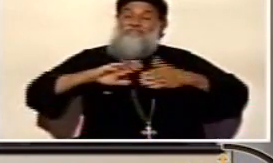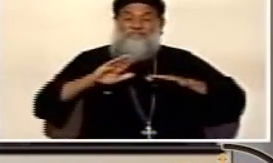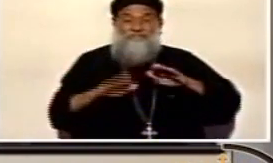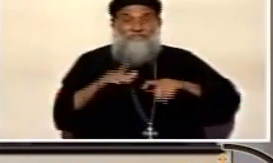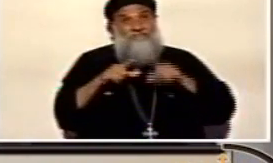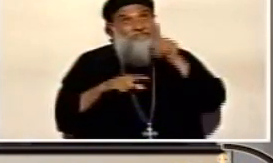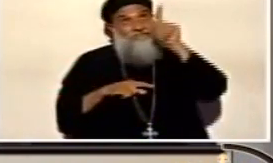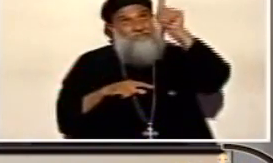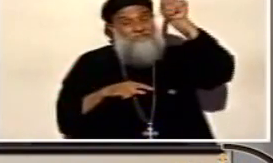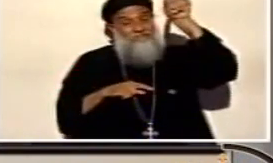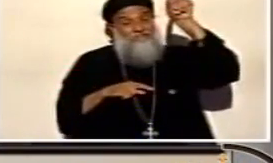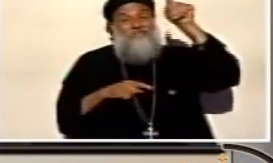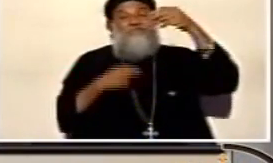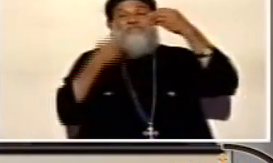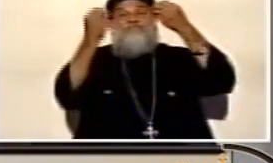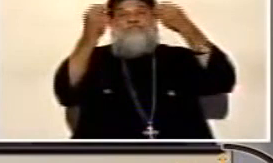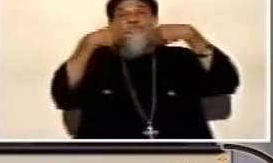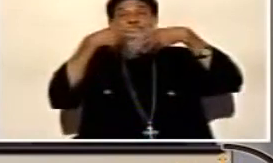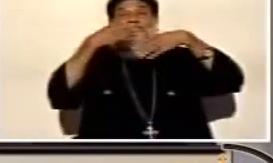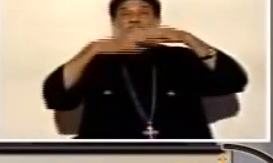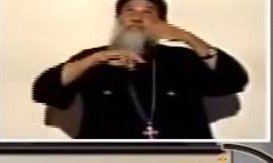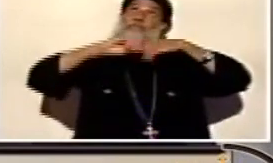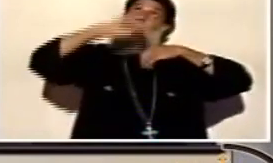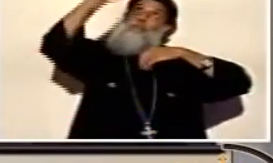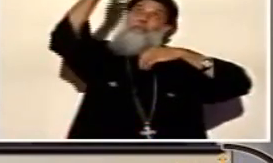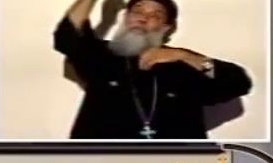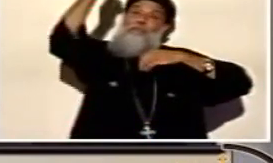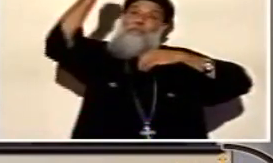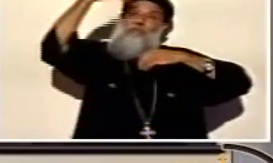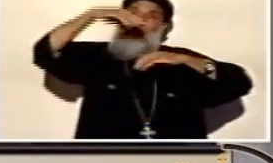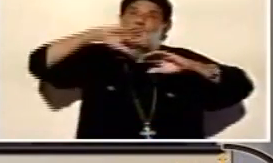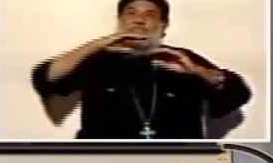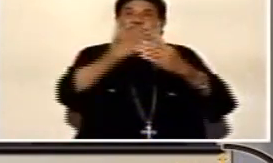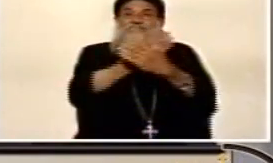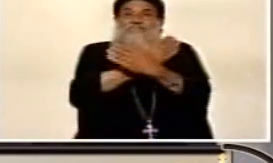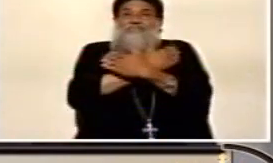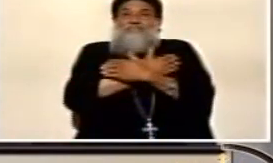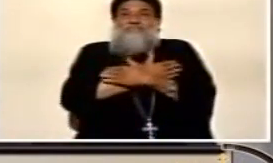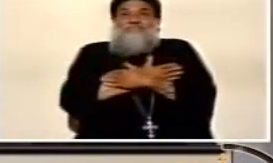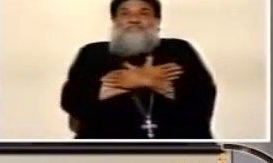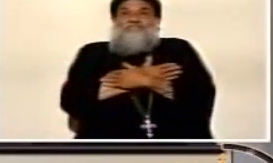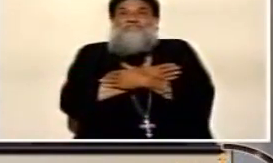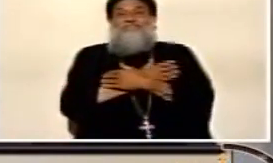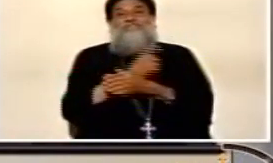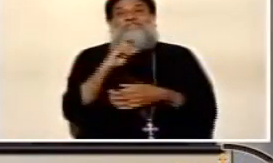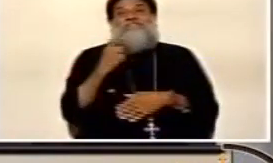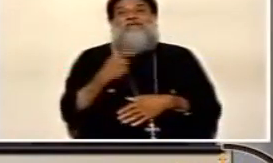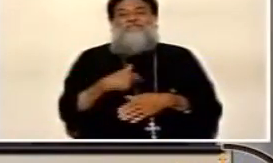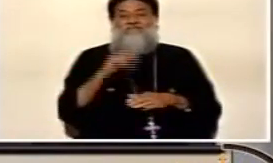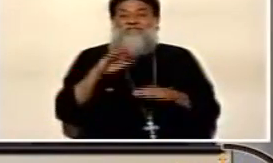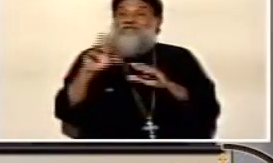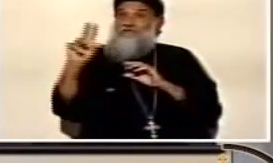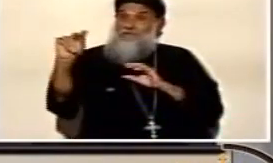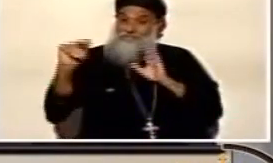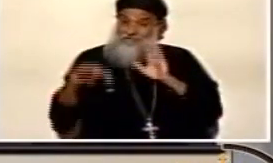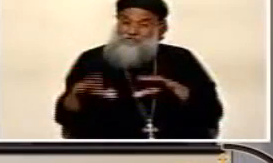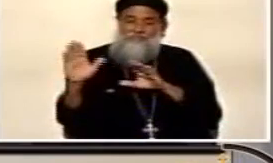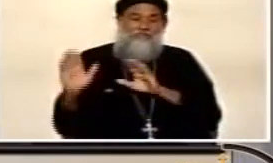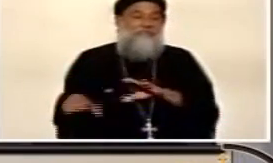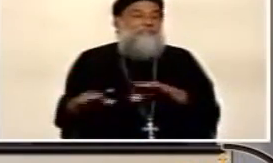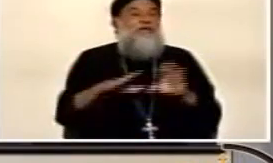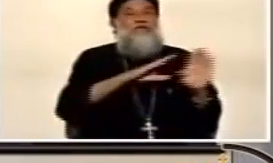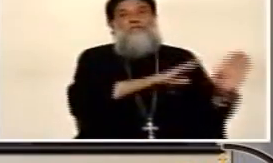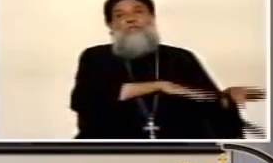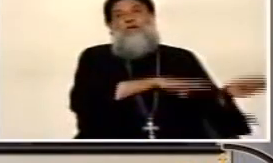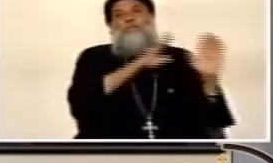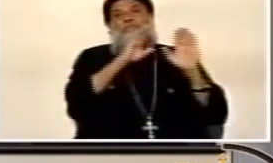ملبدا مهزوزا فائضا، يعطون في أحضانكم لأنه بنفس الكيل الذي به تاكلون